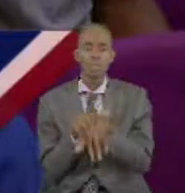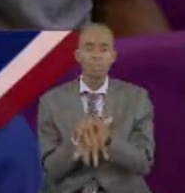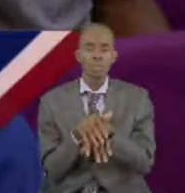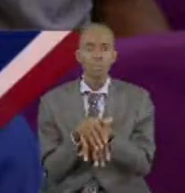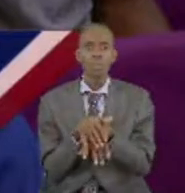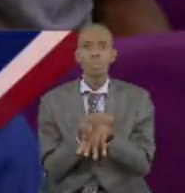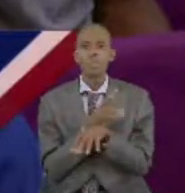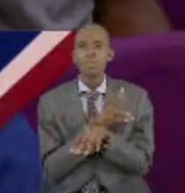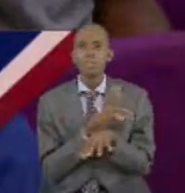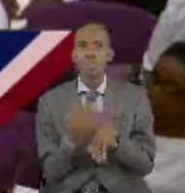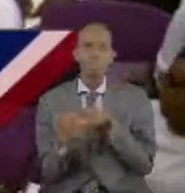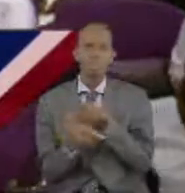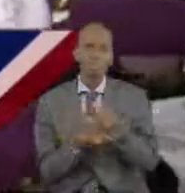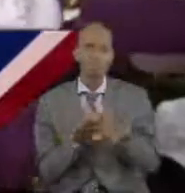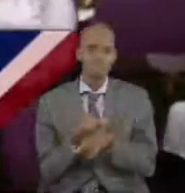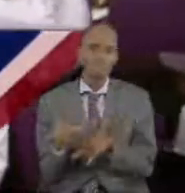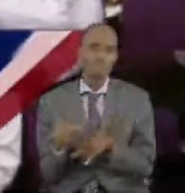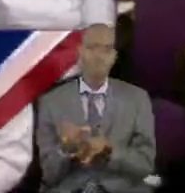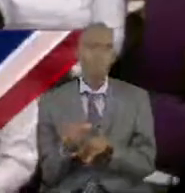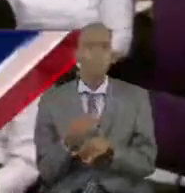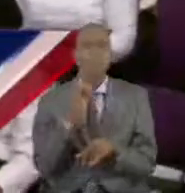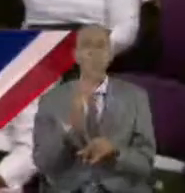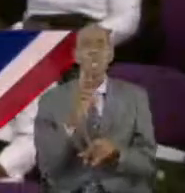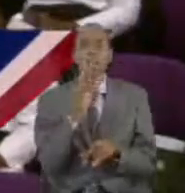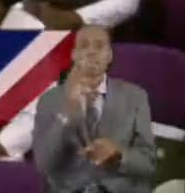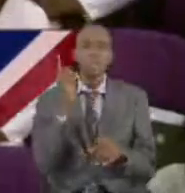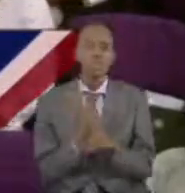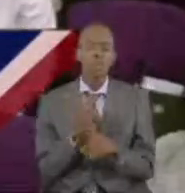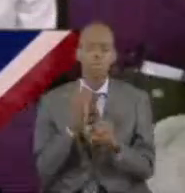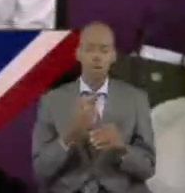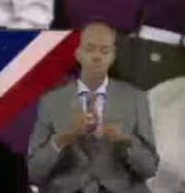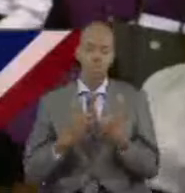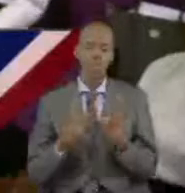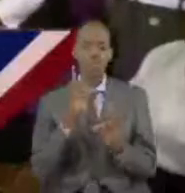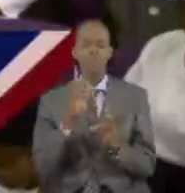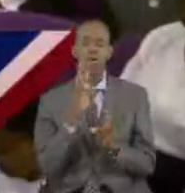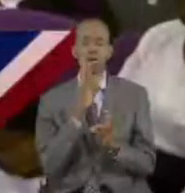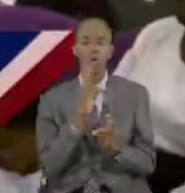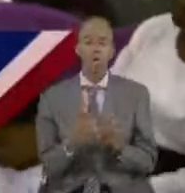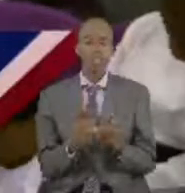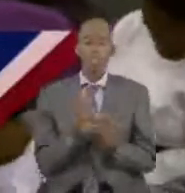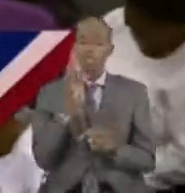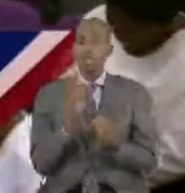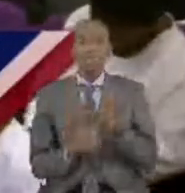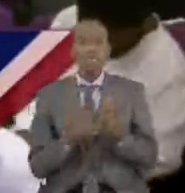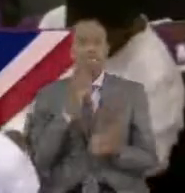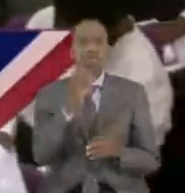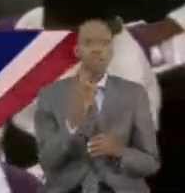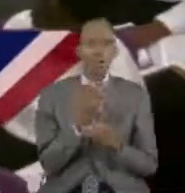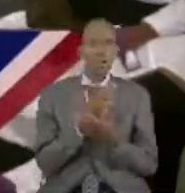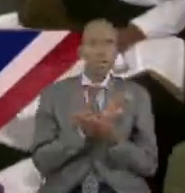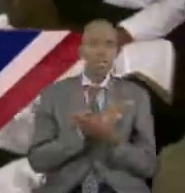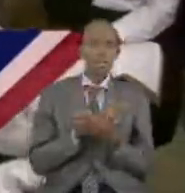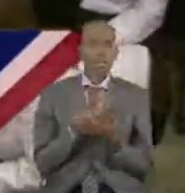plus d'hypocrisie vous êtes juste ce que vous êtes un tel que vous aussi vous êtes jusqu où vous